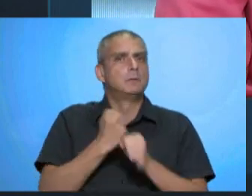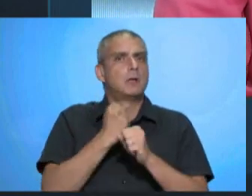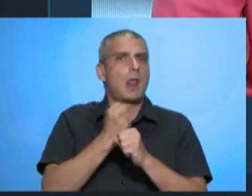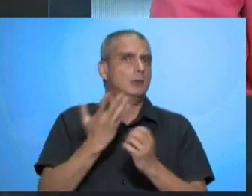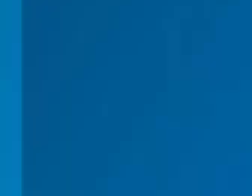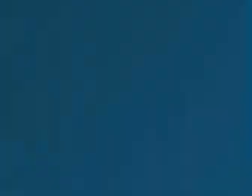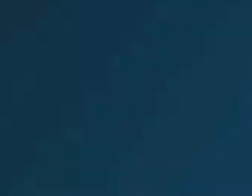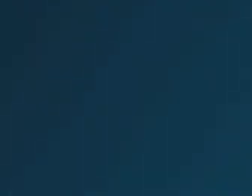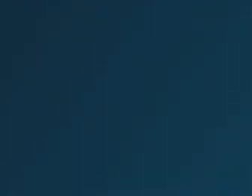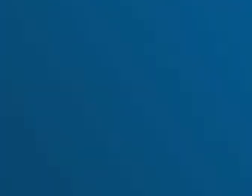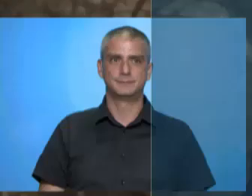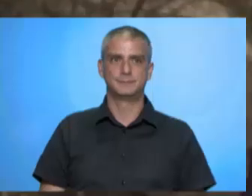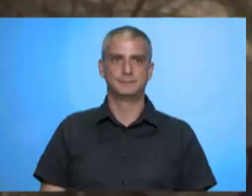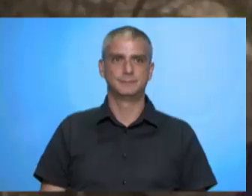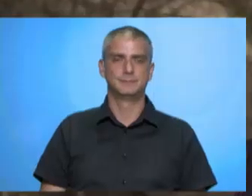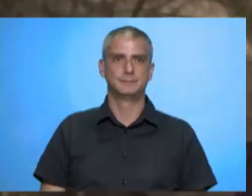עשו.